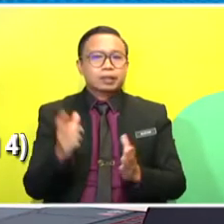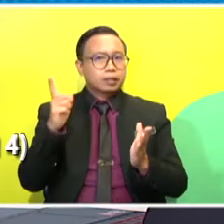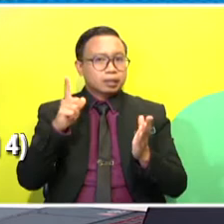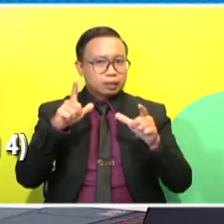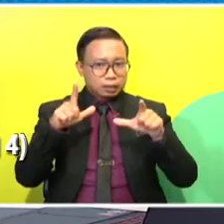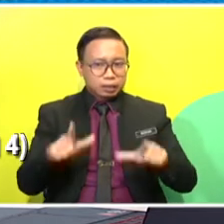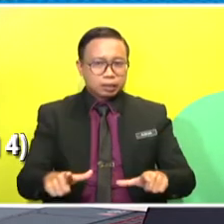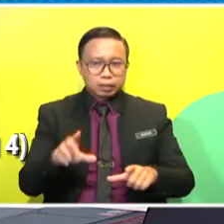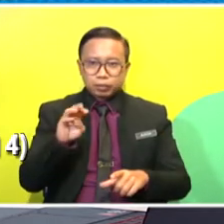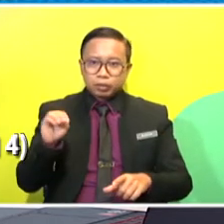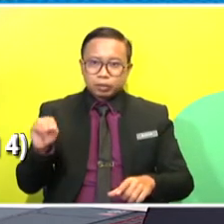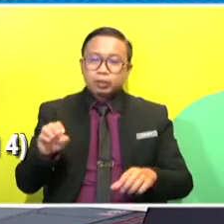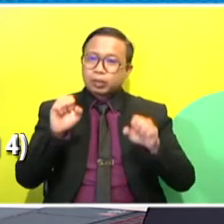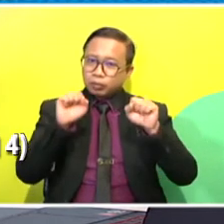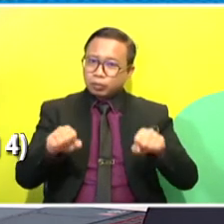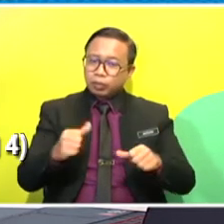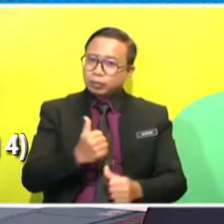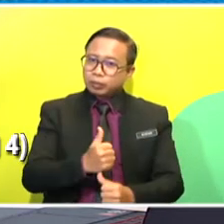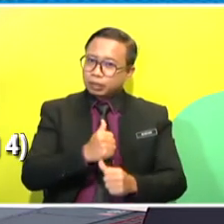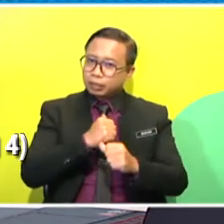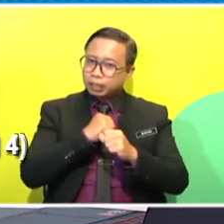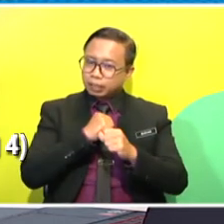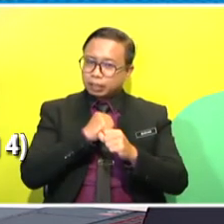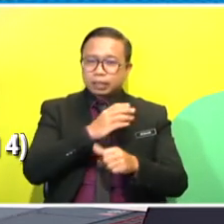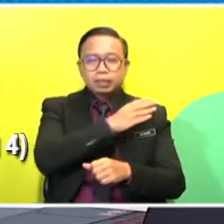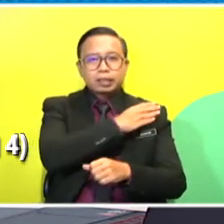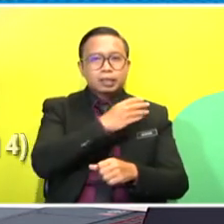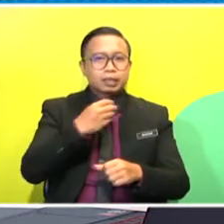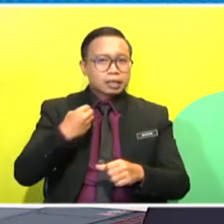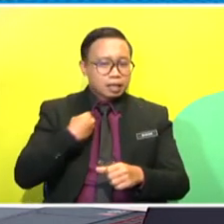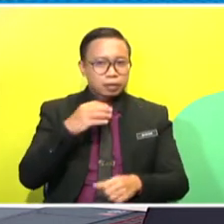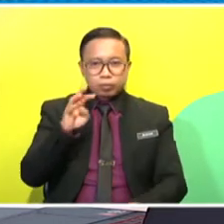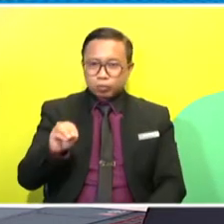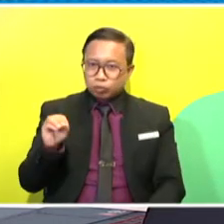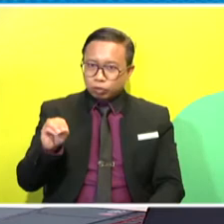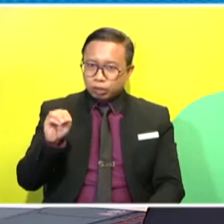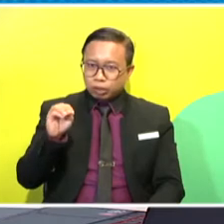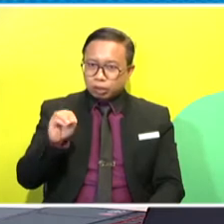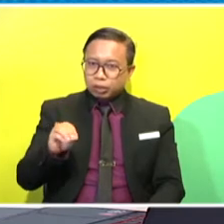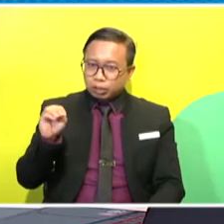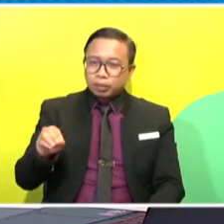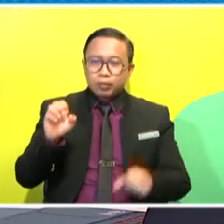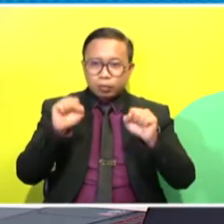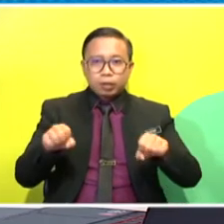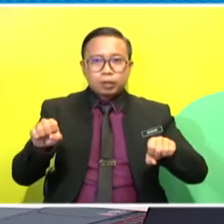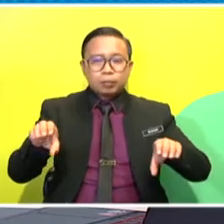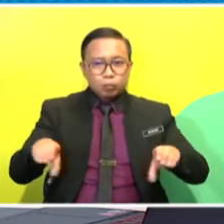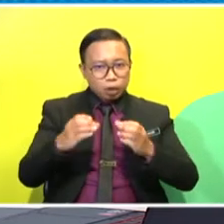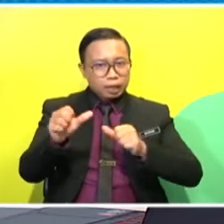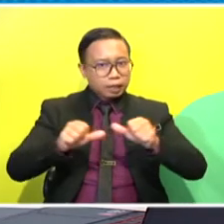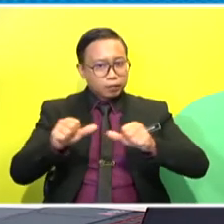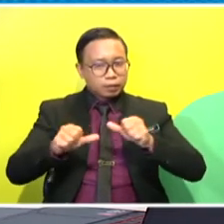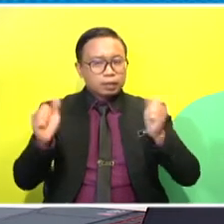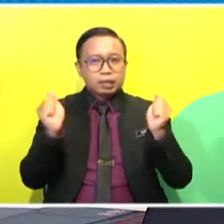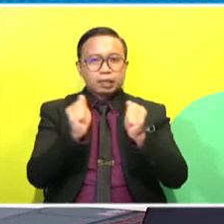murid itu boleh berdikari dan juga boleh itu murid tersebut boleh melakukan aktiviti dengan baik. Jadi